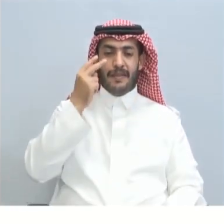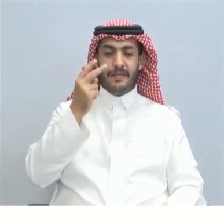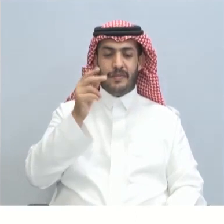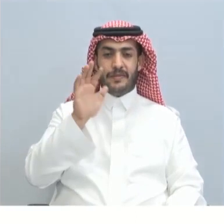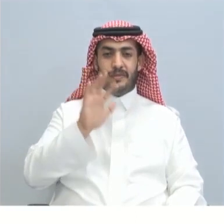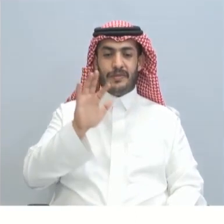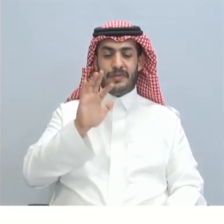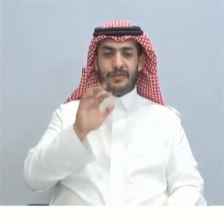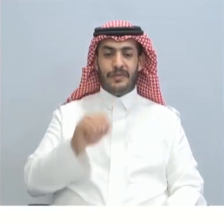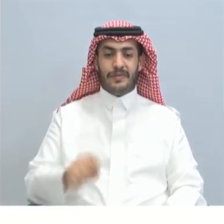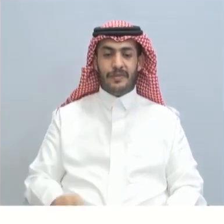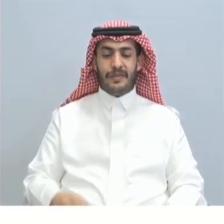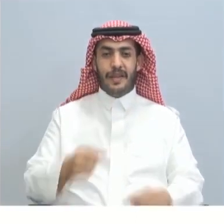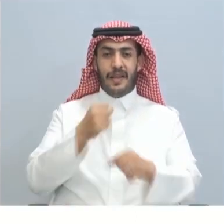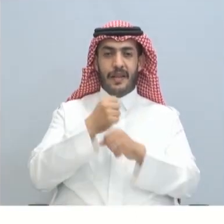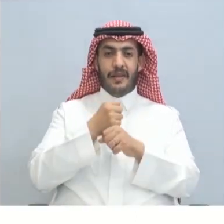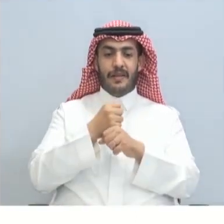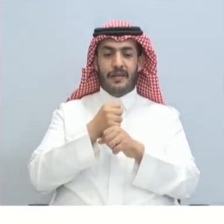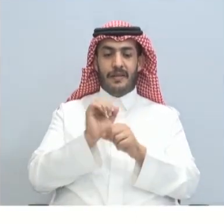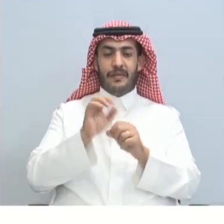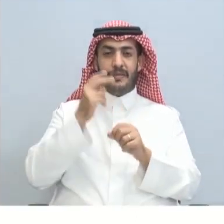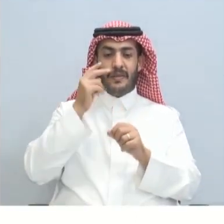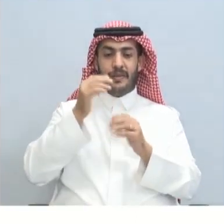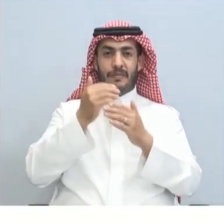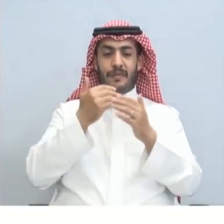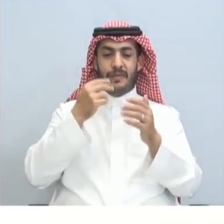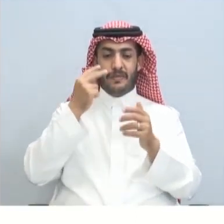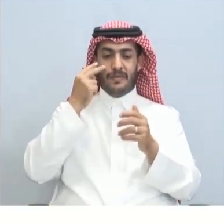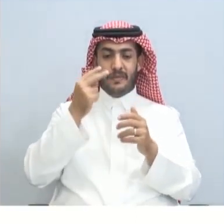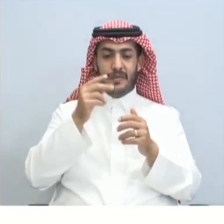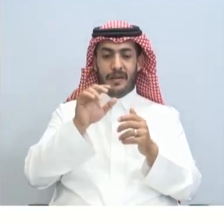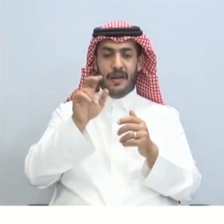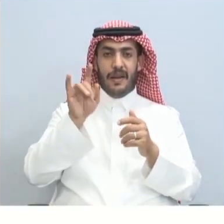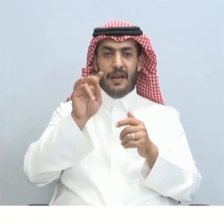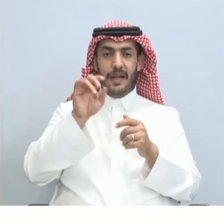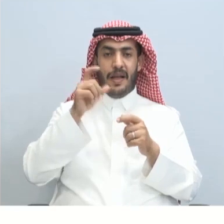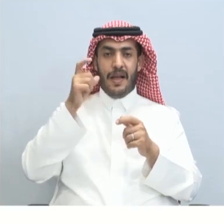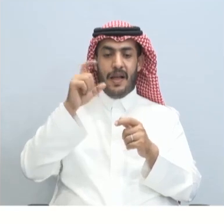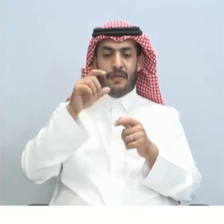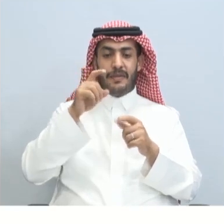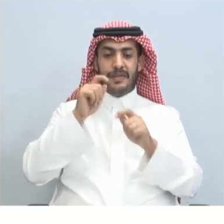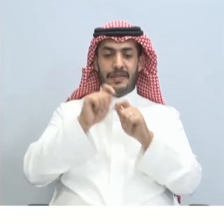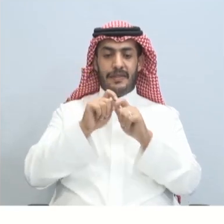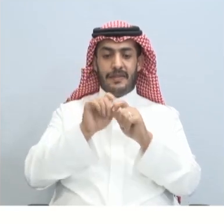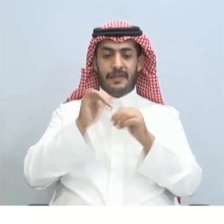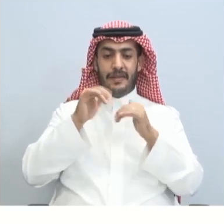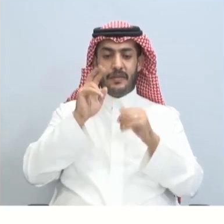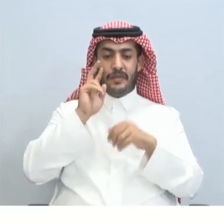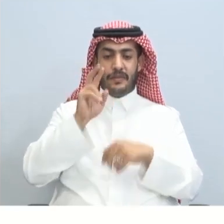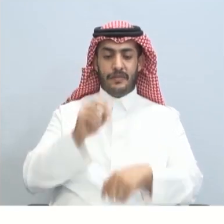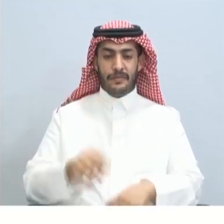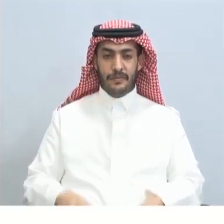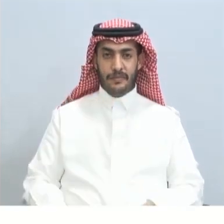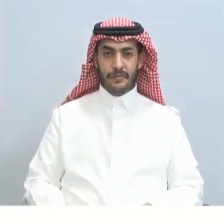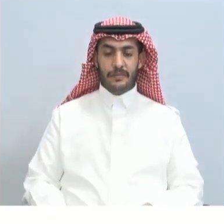الشكل لدينا عمليه الاستشعار عن بعد وذلك من خلال الاقمار الصناعيه لدينا بطريقتين